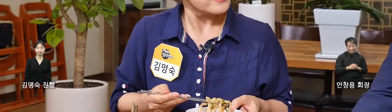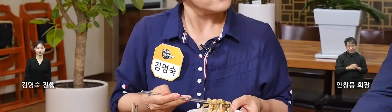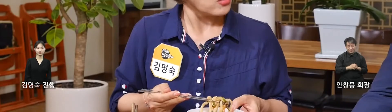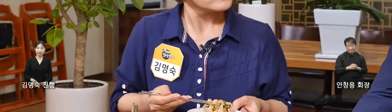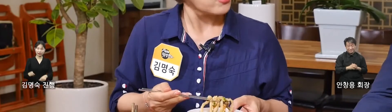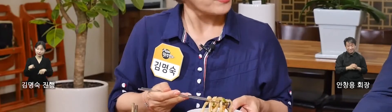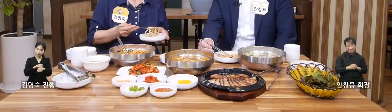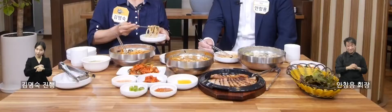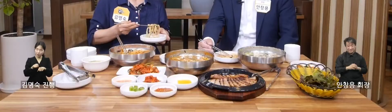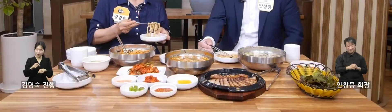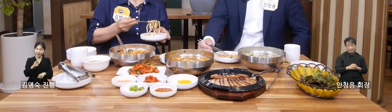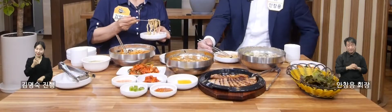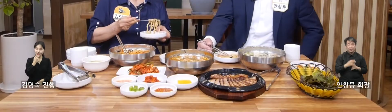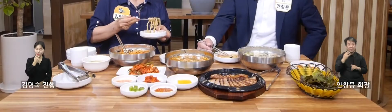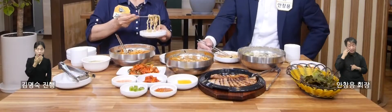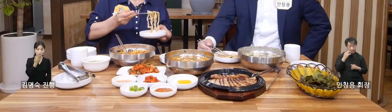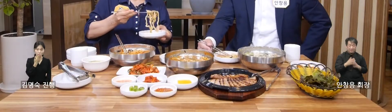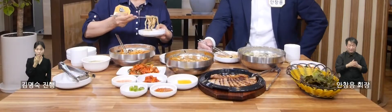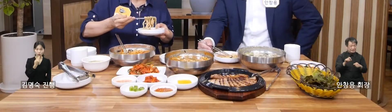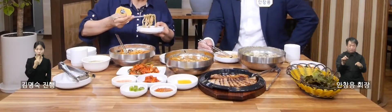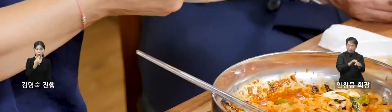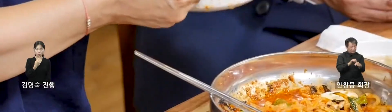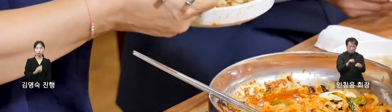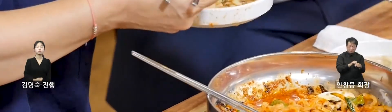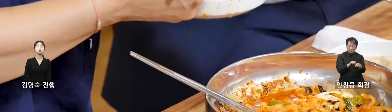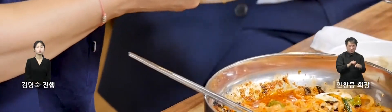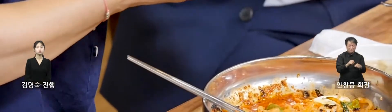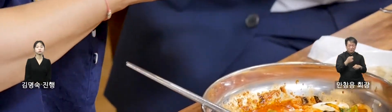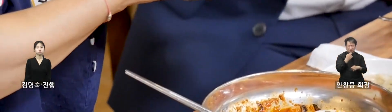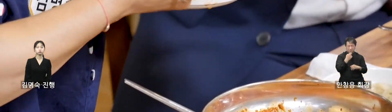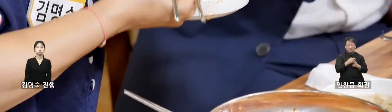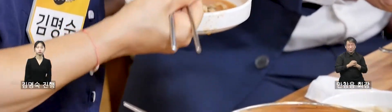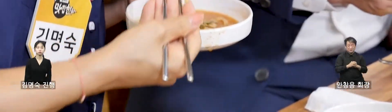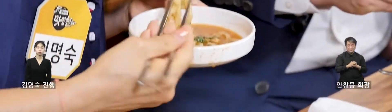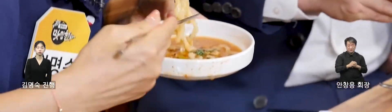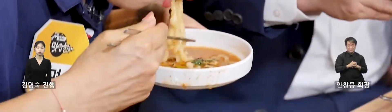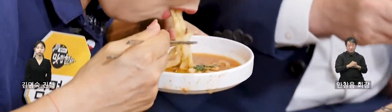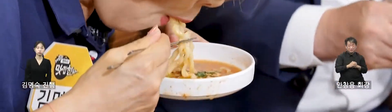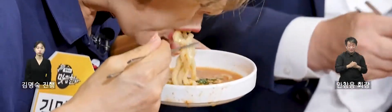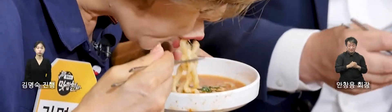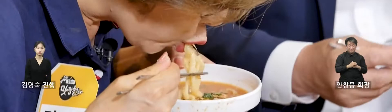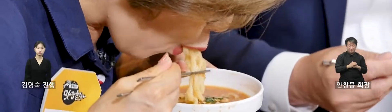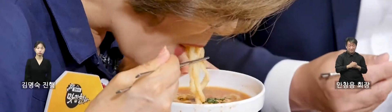특별히 가리는 건 그럼 없으시네요? 네, 특별히 가르는 음식 없고요.